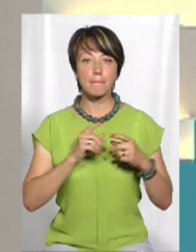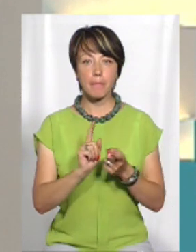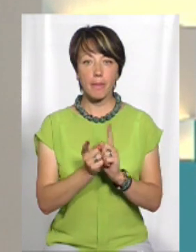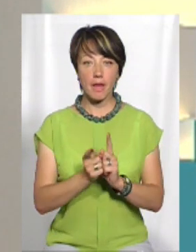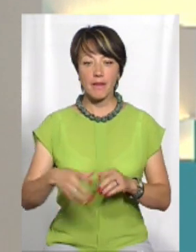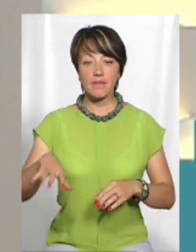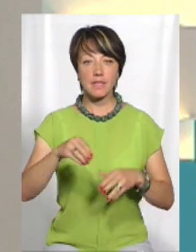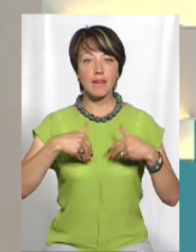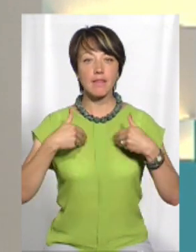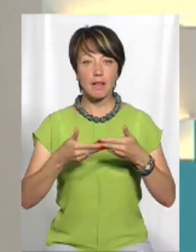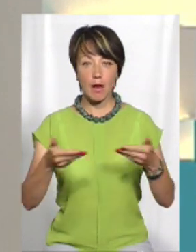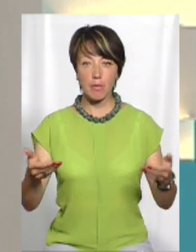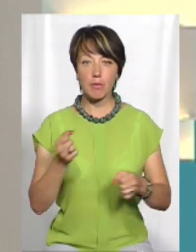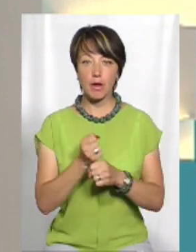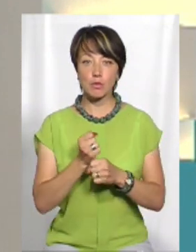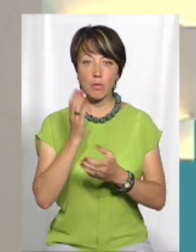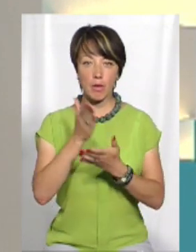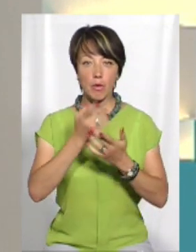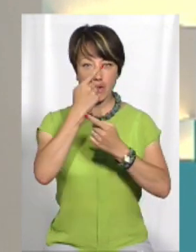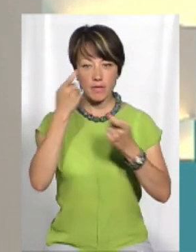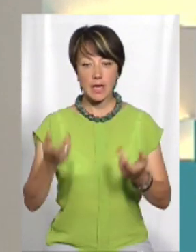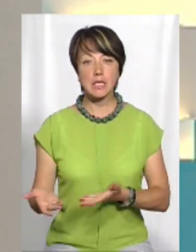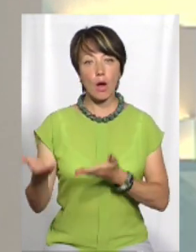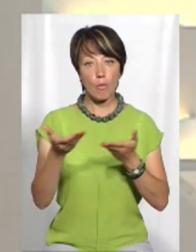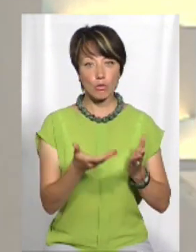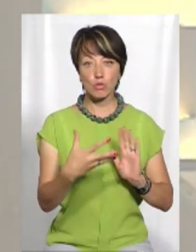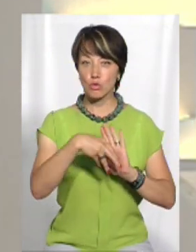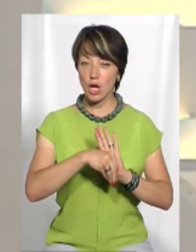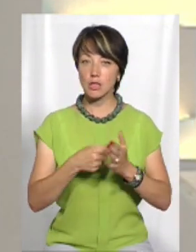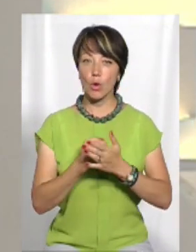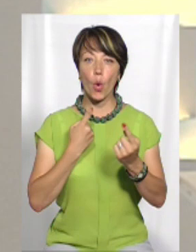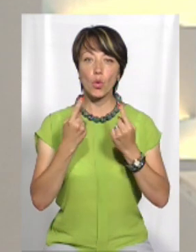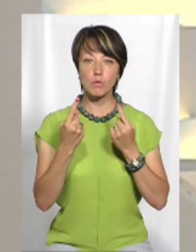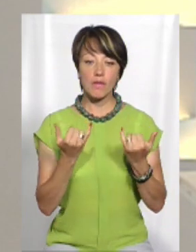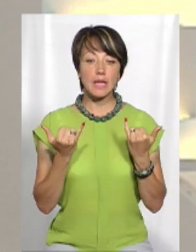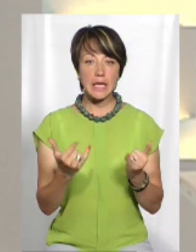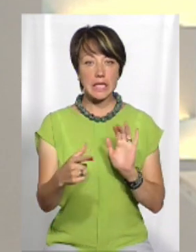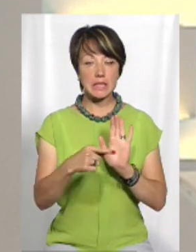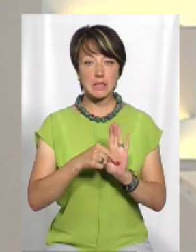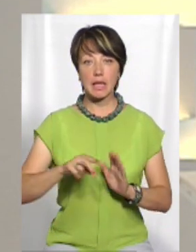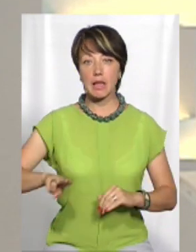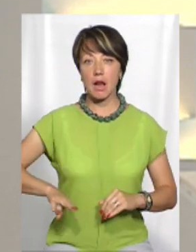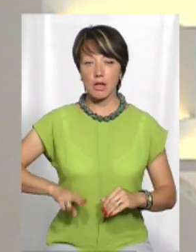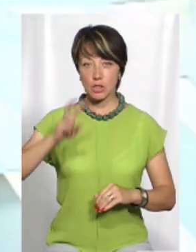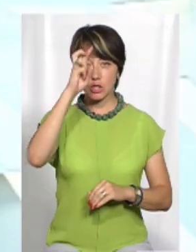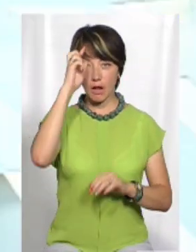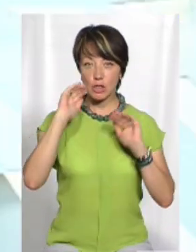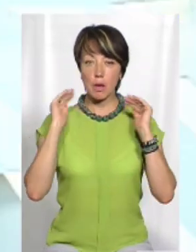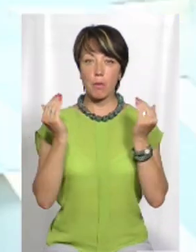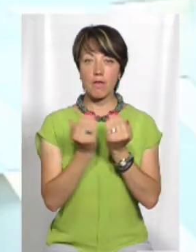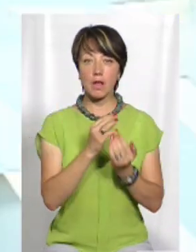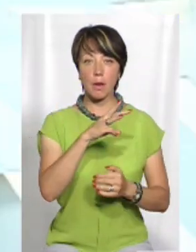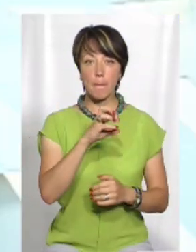Рибак усіх вітаємо, працюємо для вас наживо і запрошуємо долучатися до розмови. А нині вона із директором державного